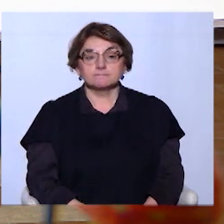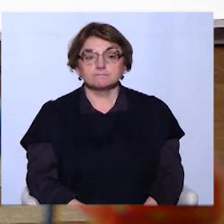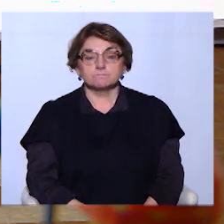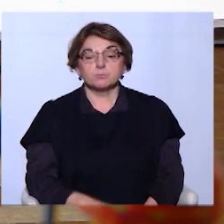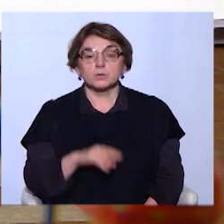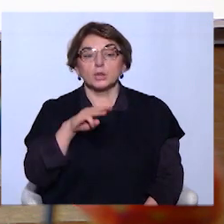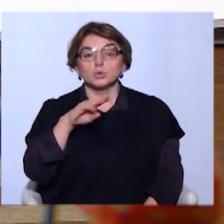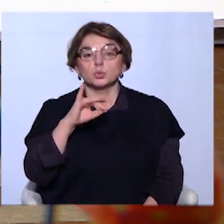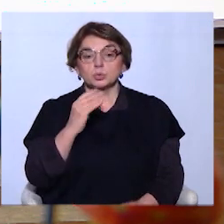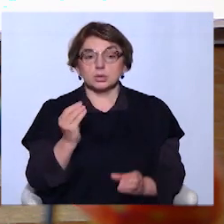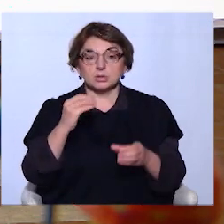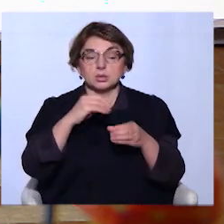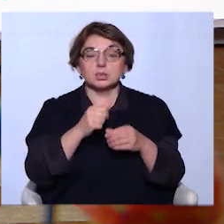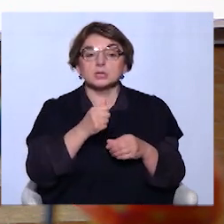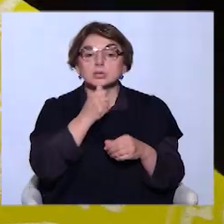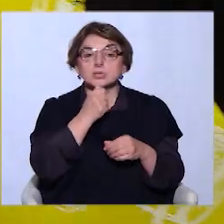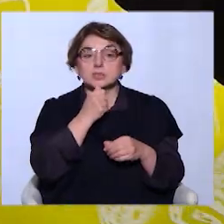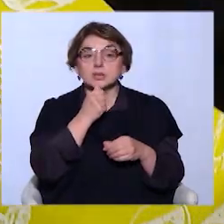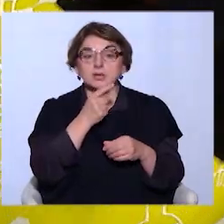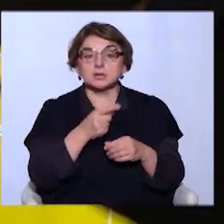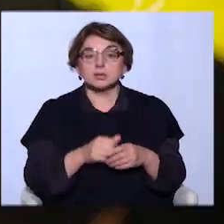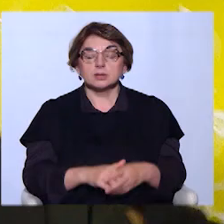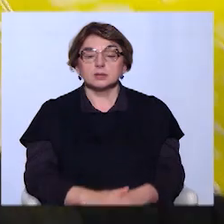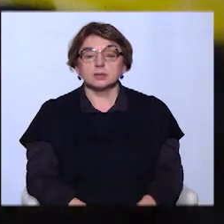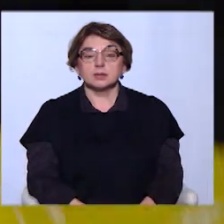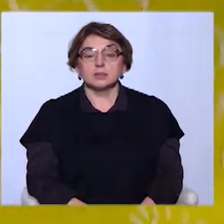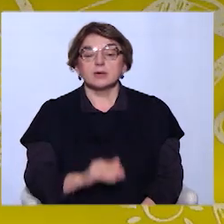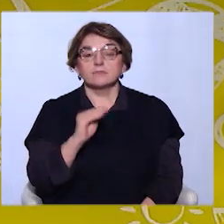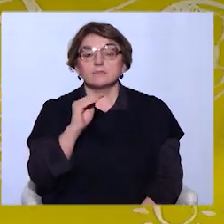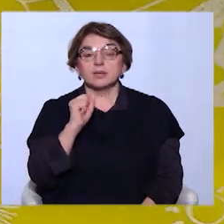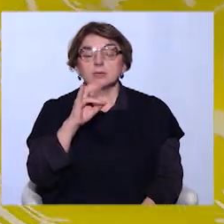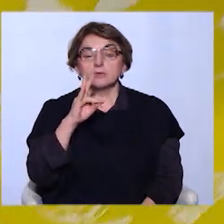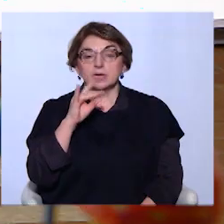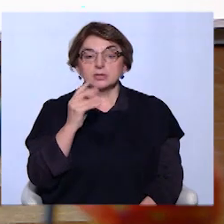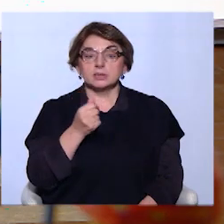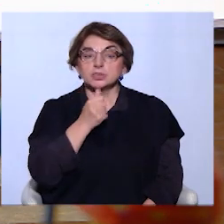განზავებული ტუტე შევამოწმოთ ფენოლფთალეინით, ფენოლფთალეინით.